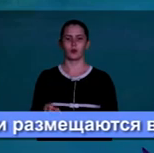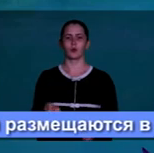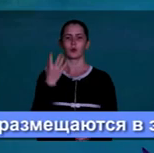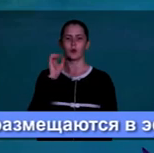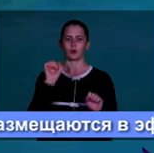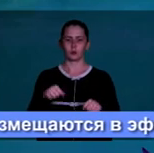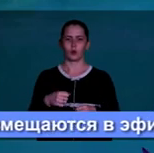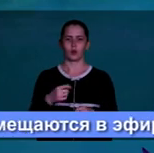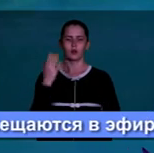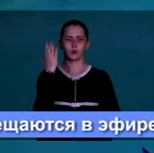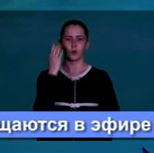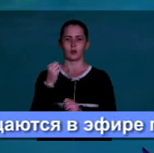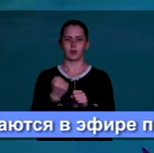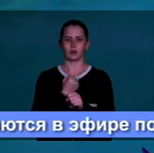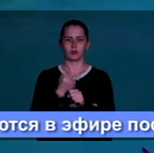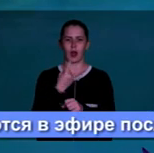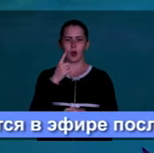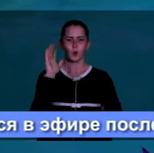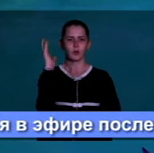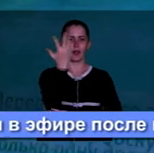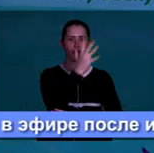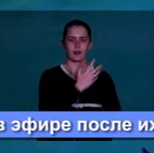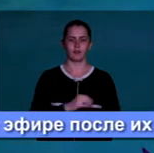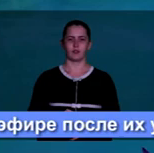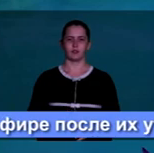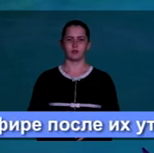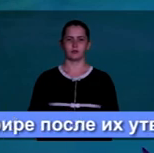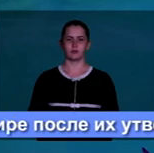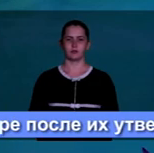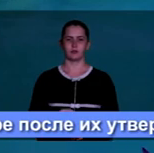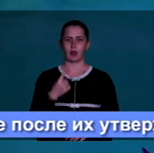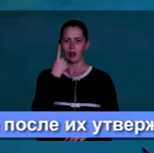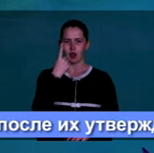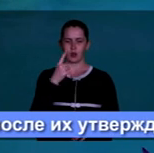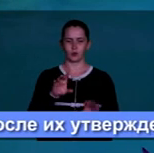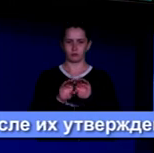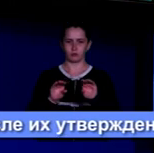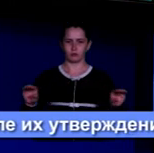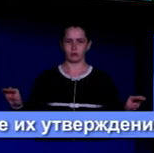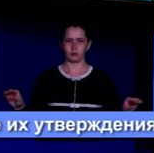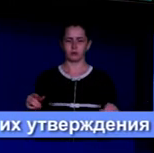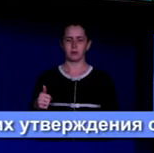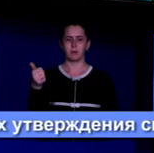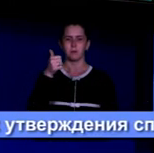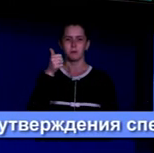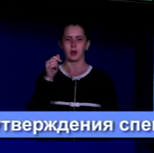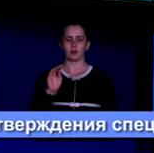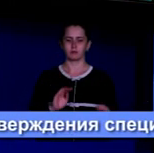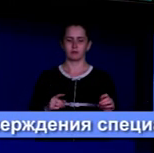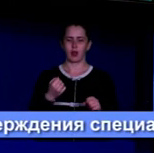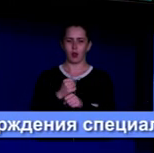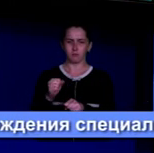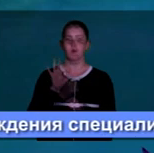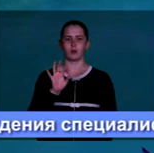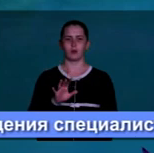смог изготовить Робинзон Крузо досок из одного дерева? Да, ребята, из одного дерева в первобытном способе